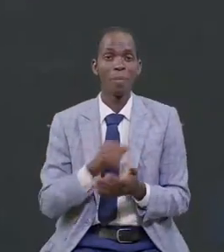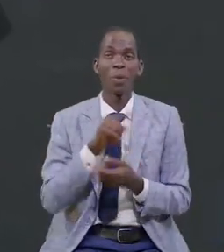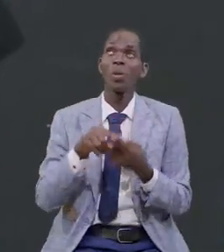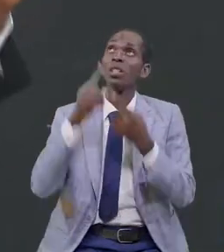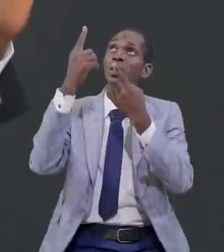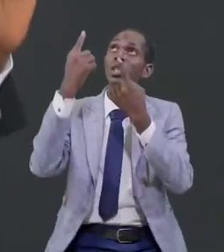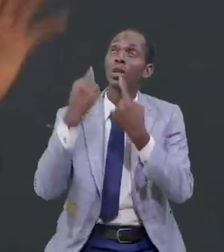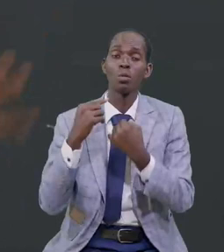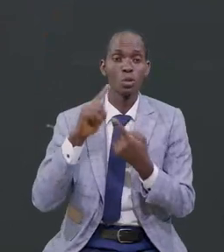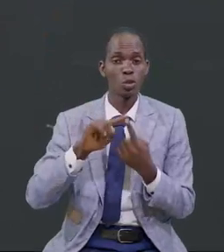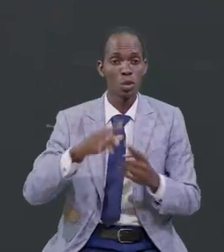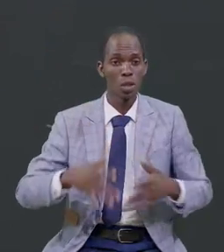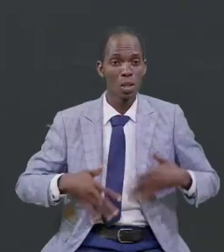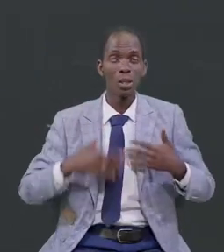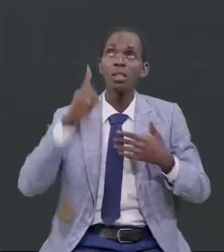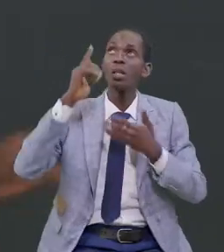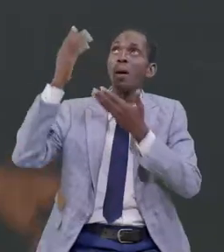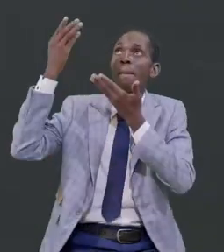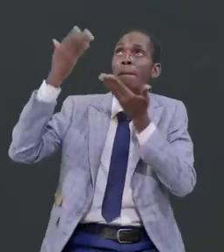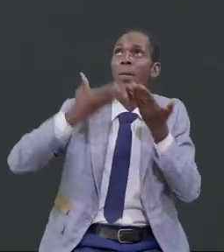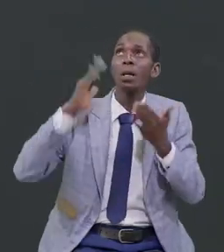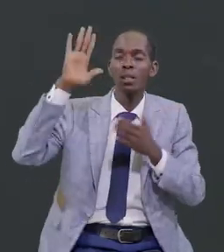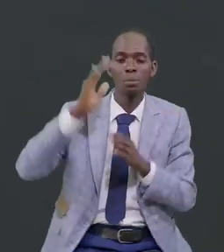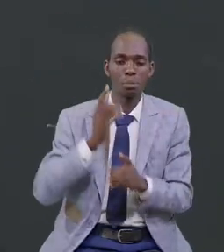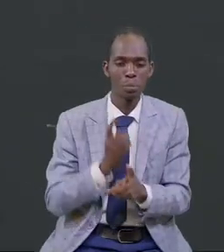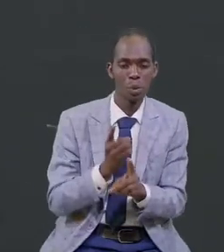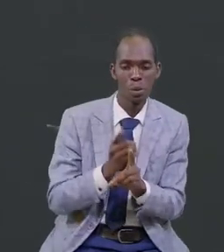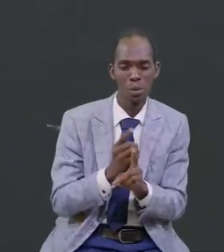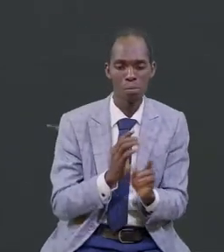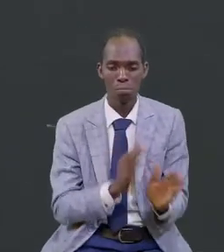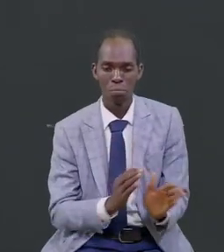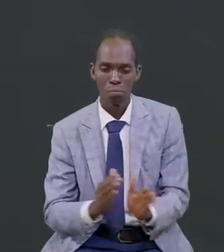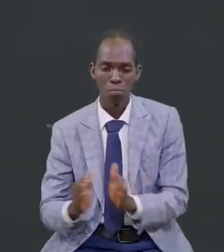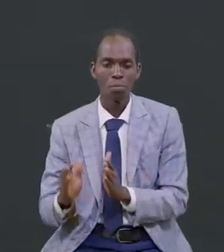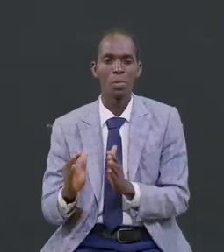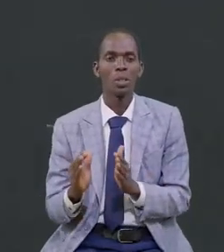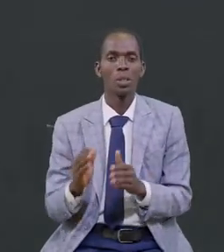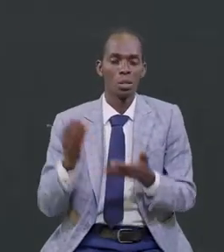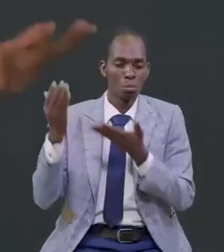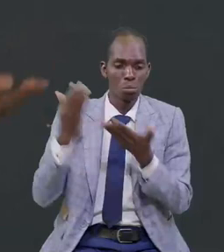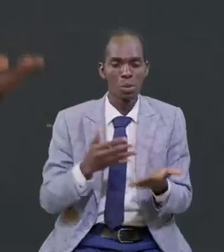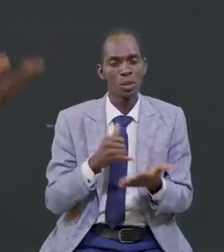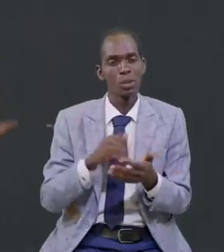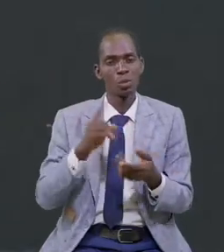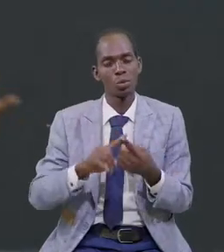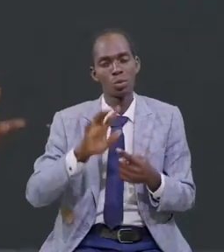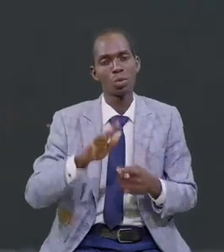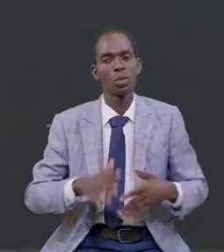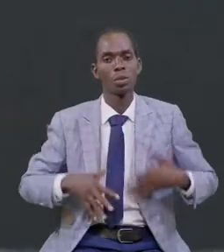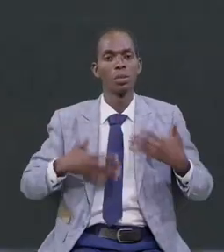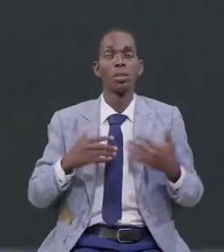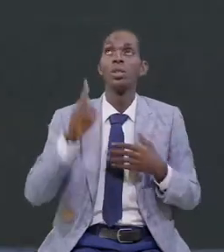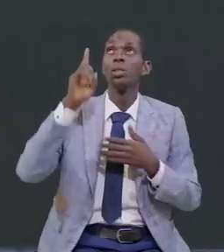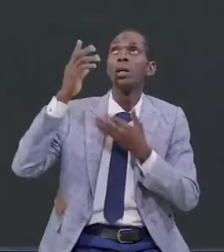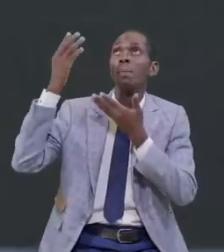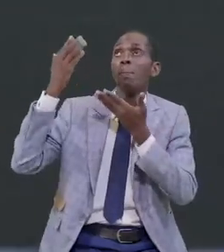vie alors il ôte le désordre il apporte l'ordre dans votre vie il